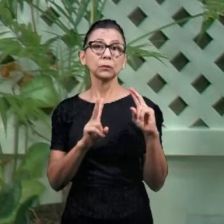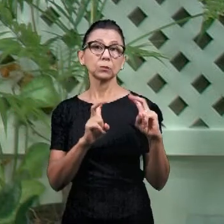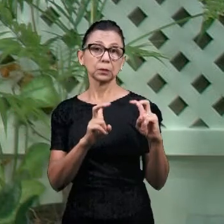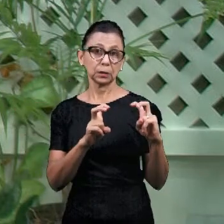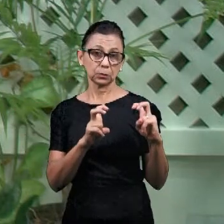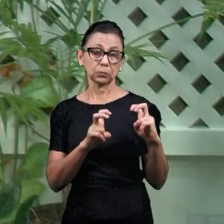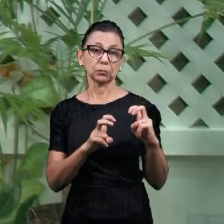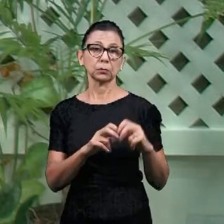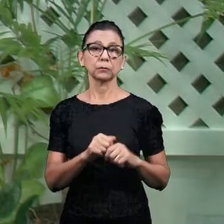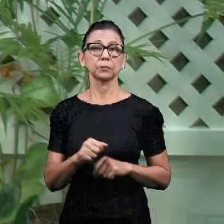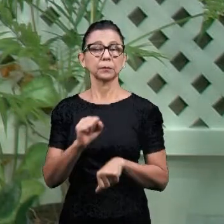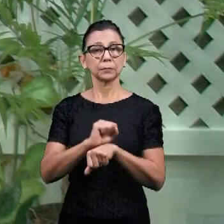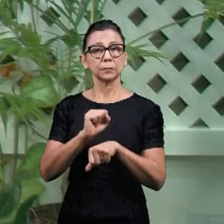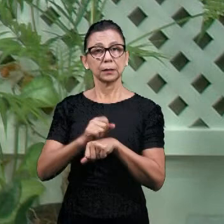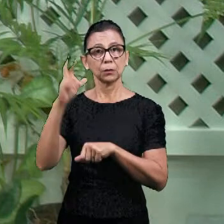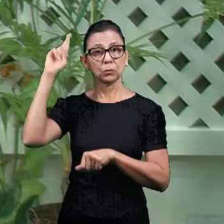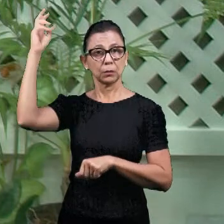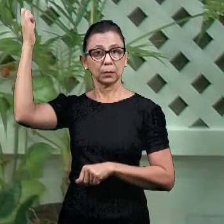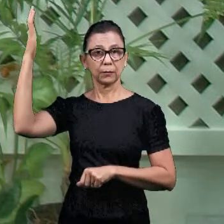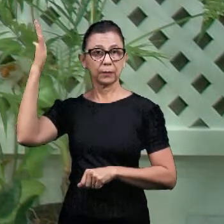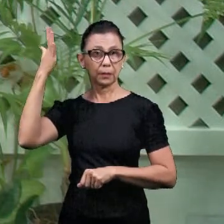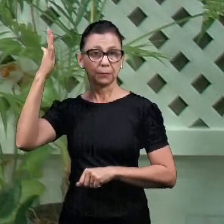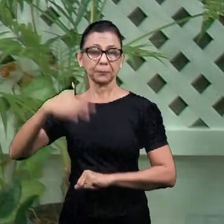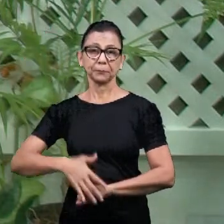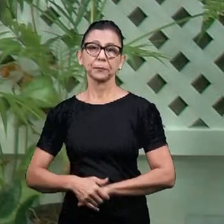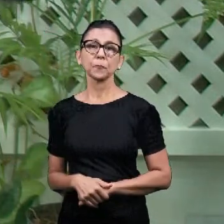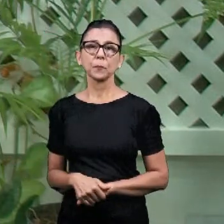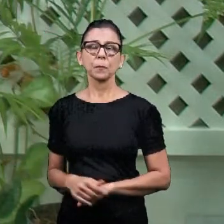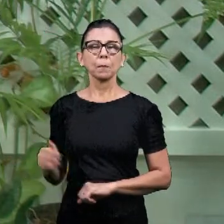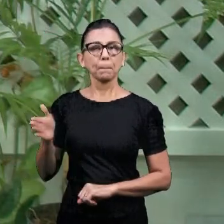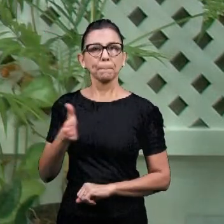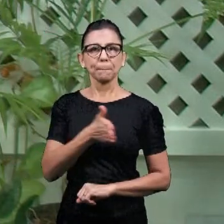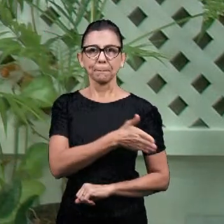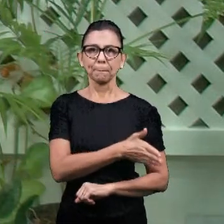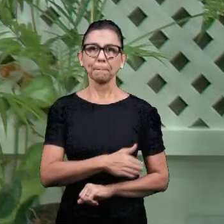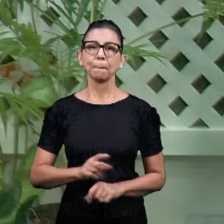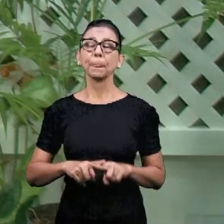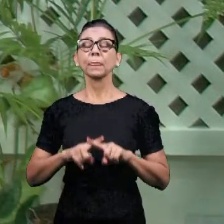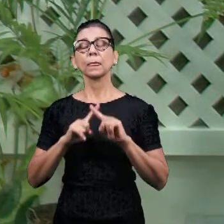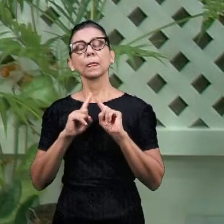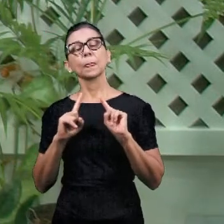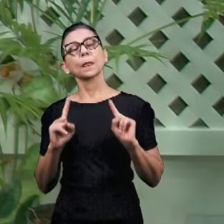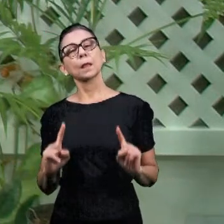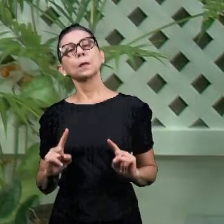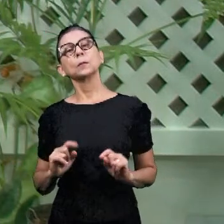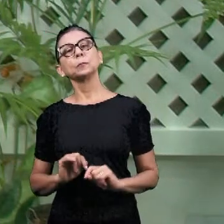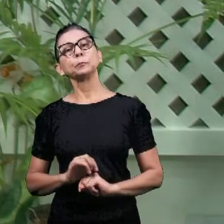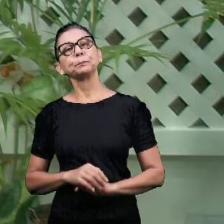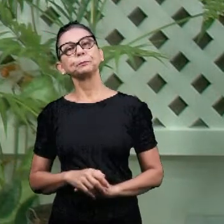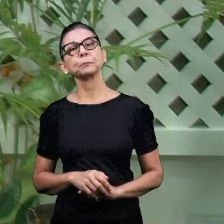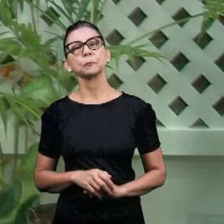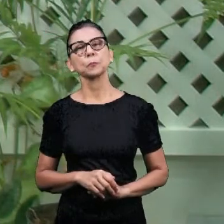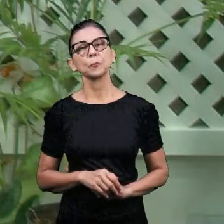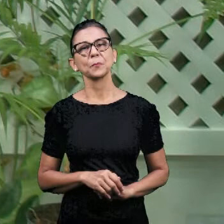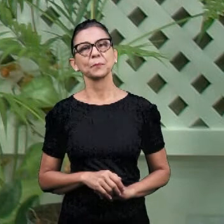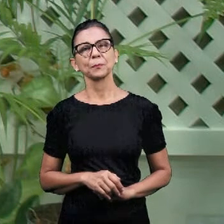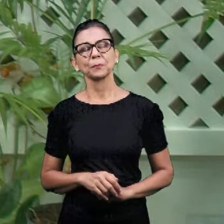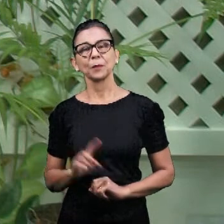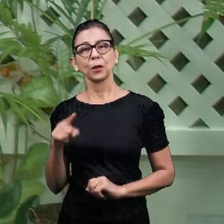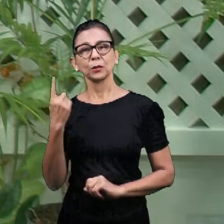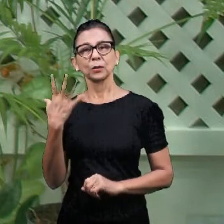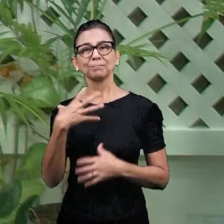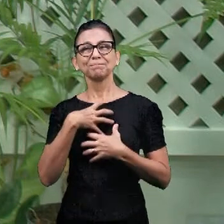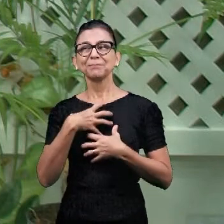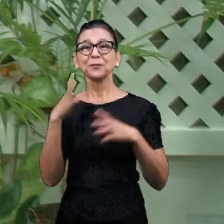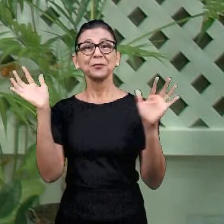quand on donnera une nouvelle orientation de la part du Seigneur. Mais de toute façon, nous sommes très heureux pour